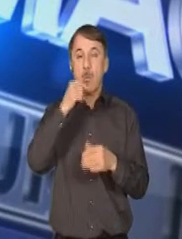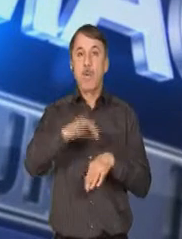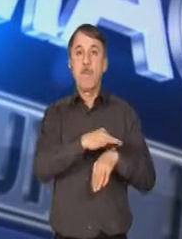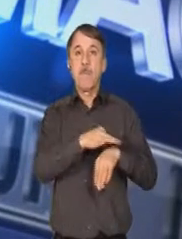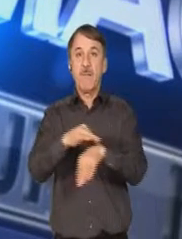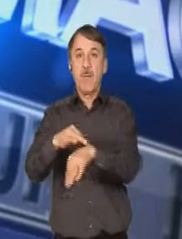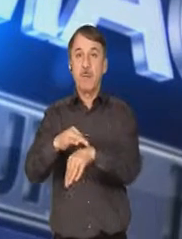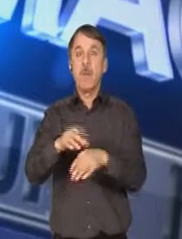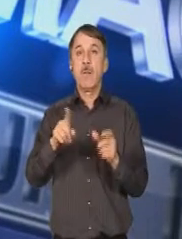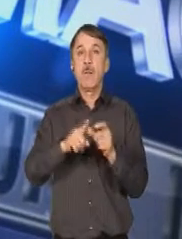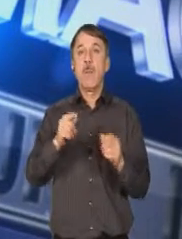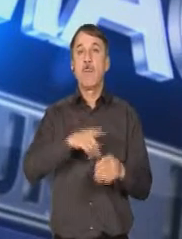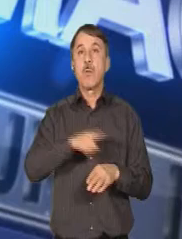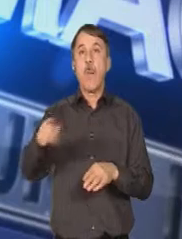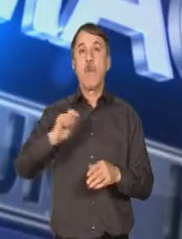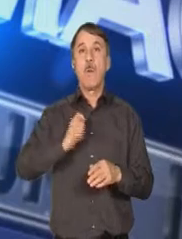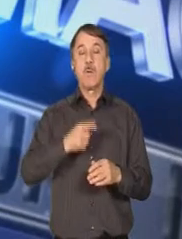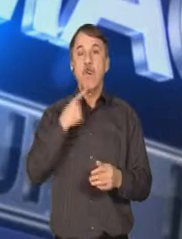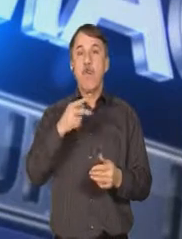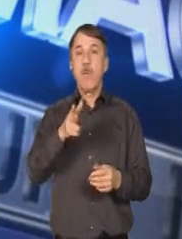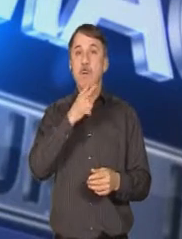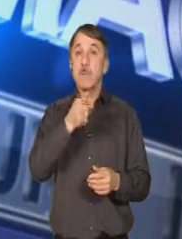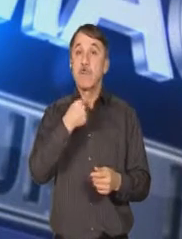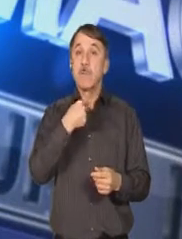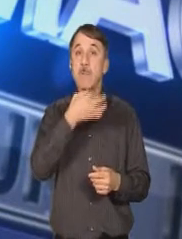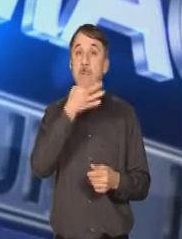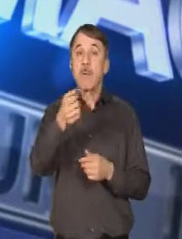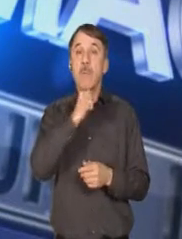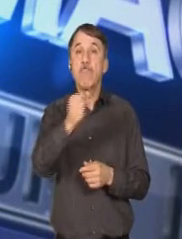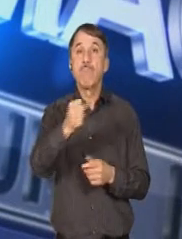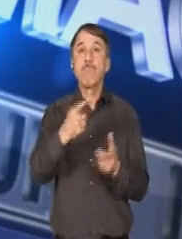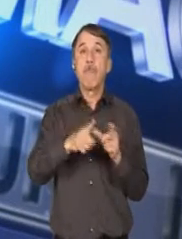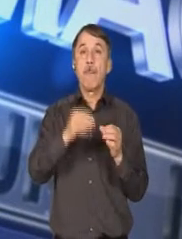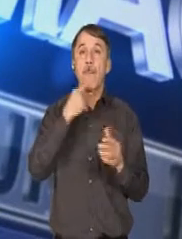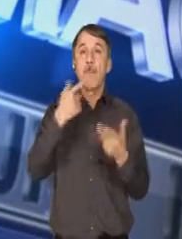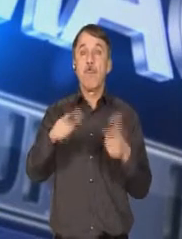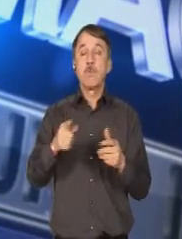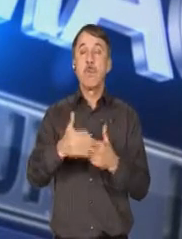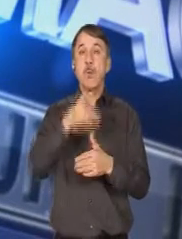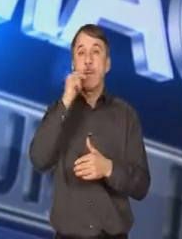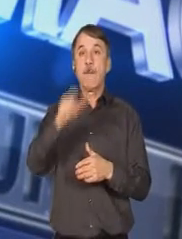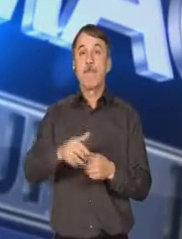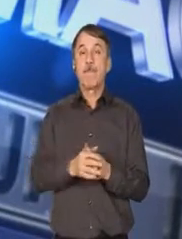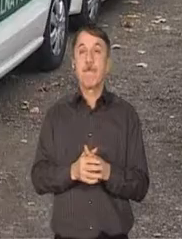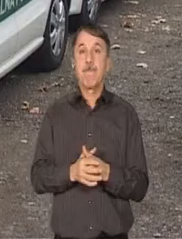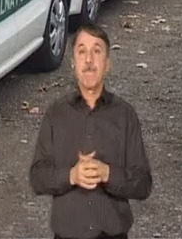građane prinudno odvedu u policiju? Potražili smo odgovore na ova pitanja koja zanimaju mnoge